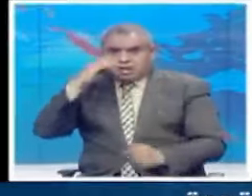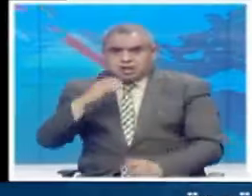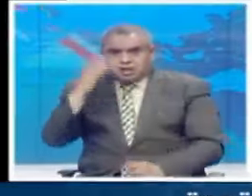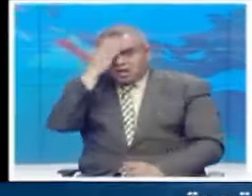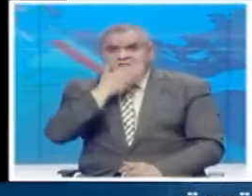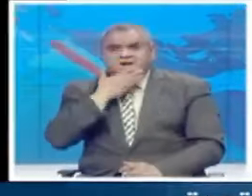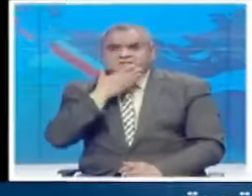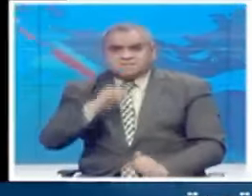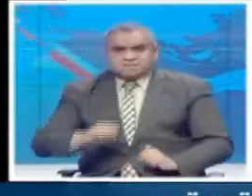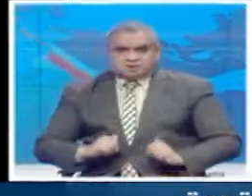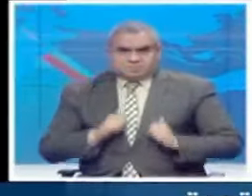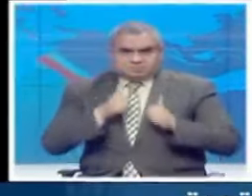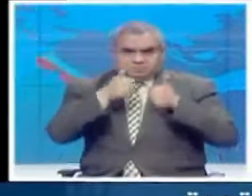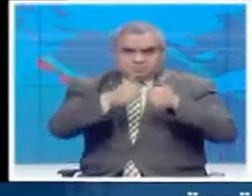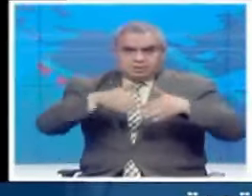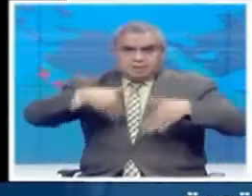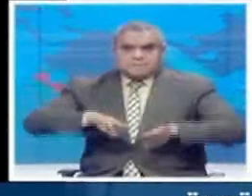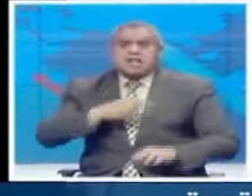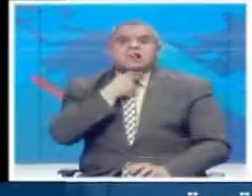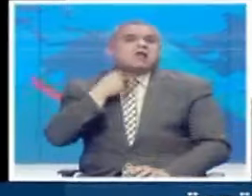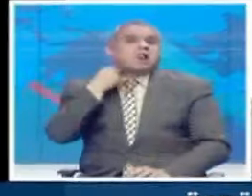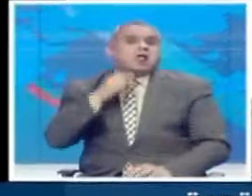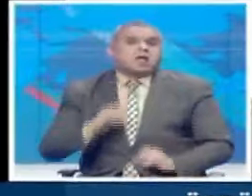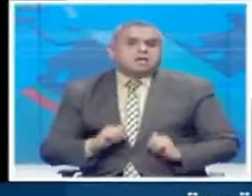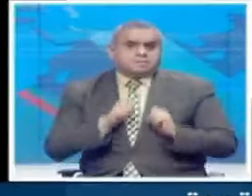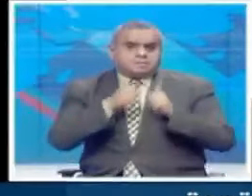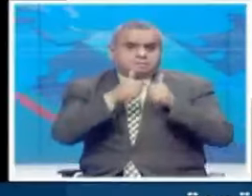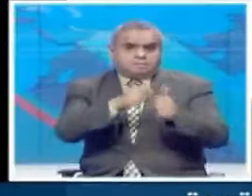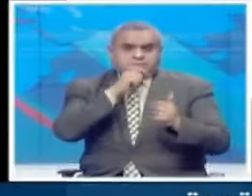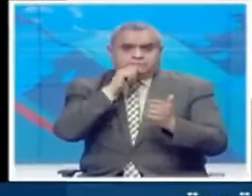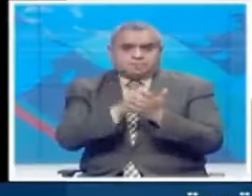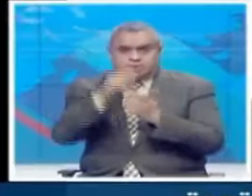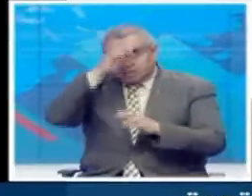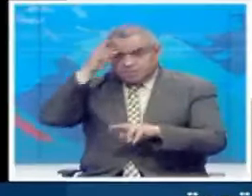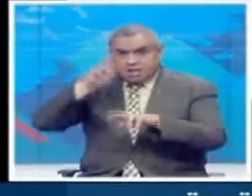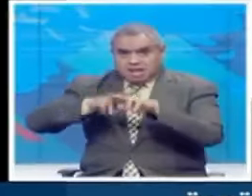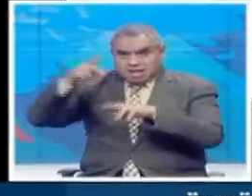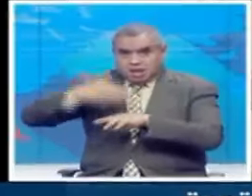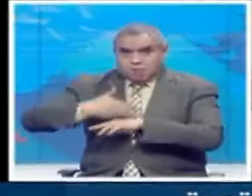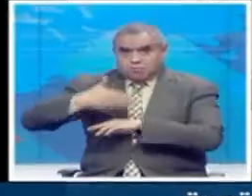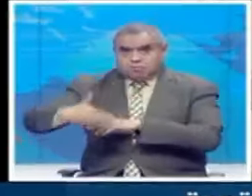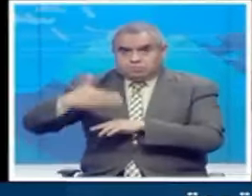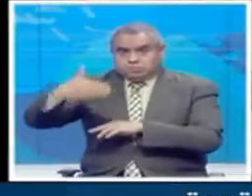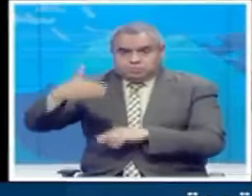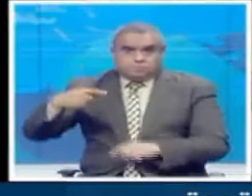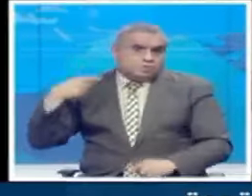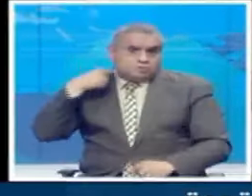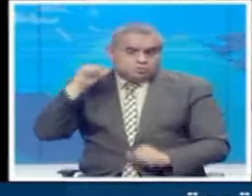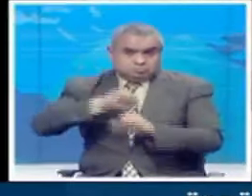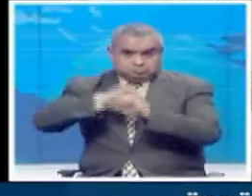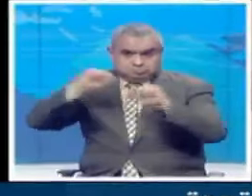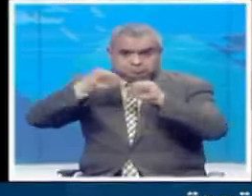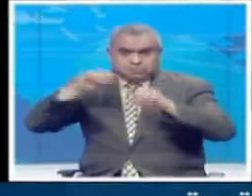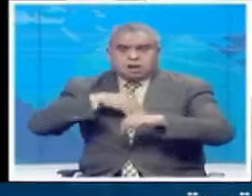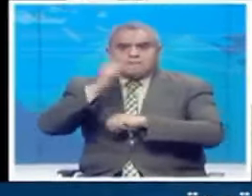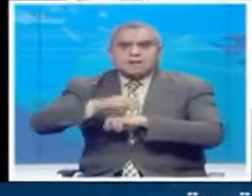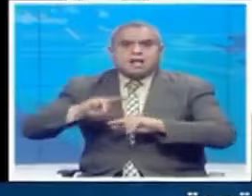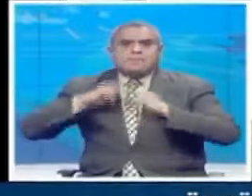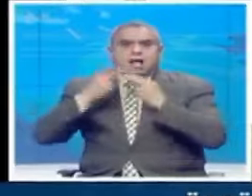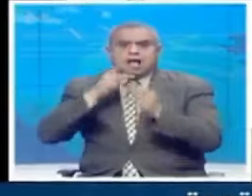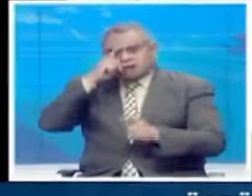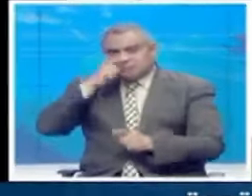إفريقيا ستتوجه إلى مجلس الأمن الدولي في حال عدم التزام إسرائيل بالتدابير المؤقتة لمحكمة العدل